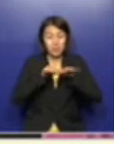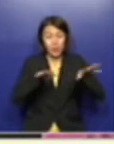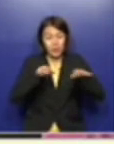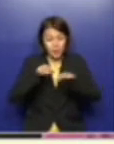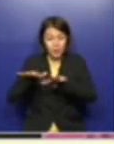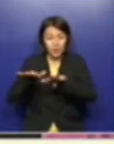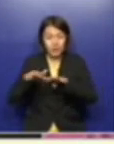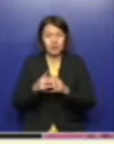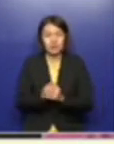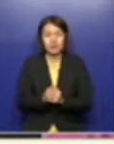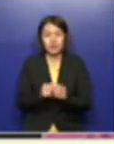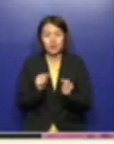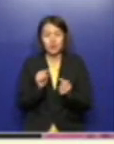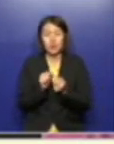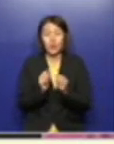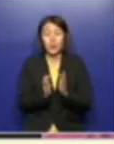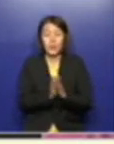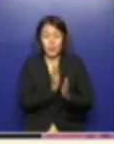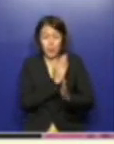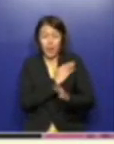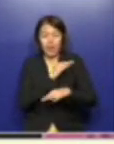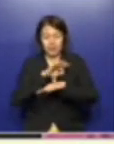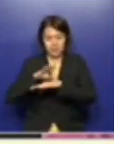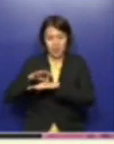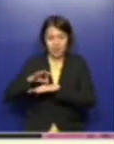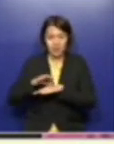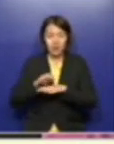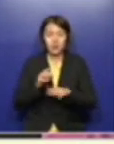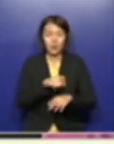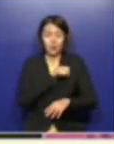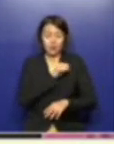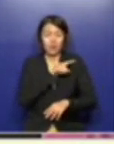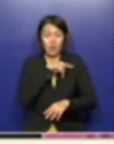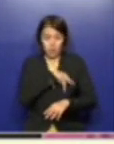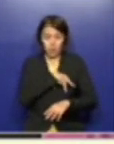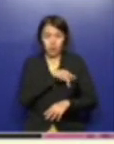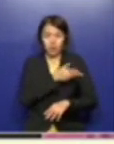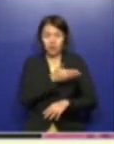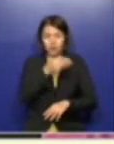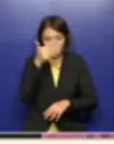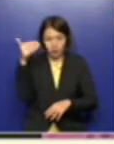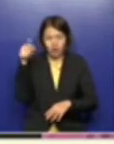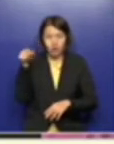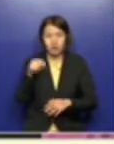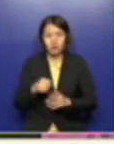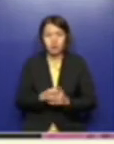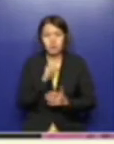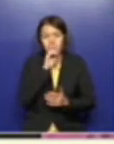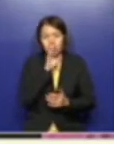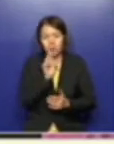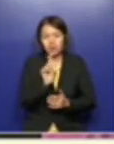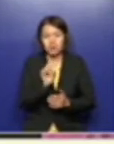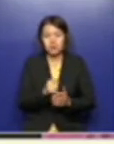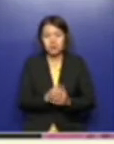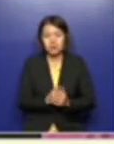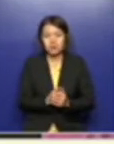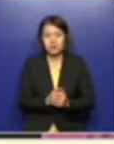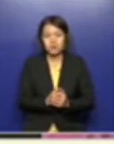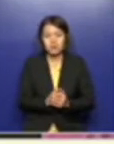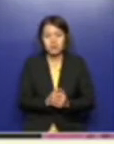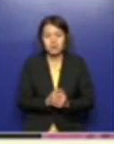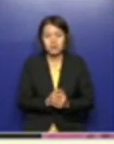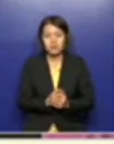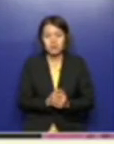มหาเถรสมาคมของสำนักพุทธศาสนาแห่งชาติเพราะในเรื่